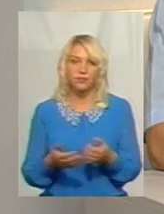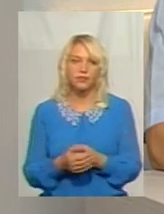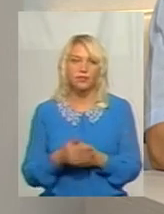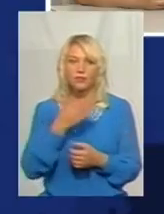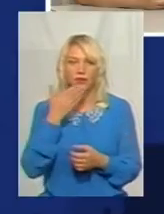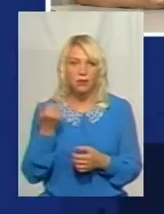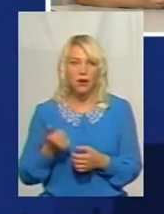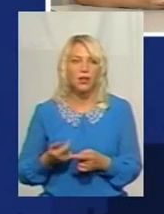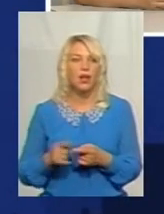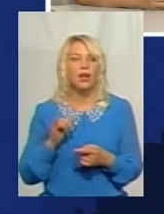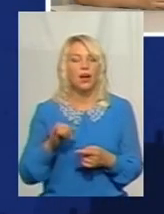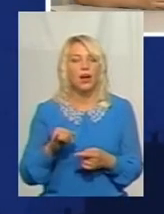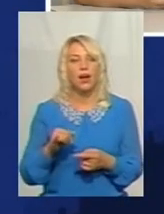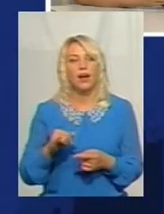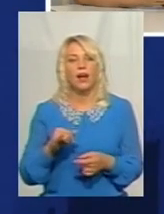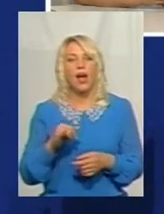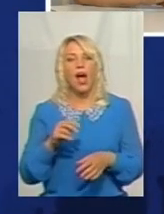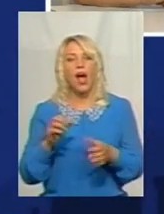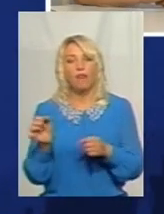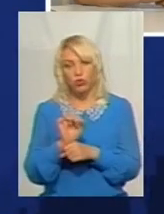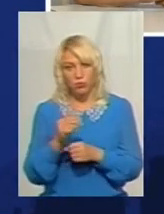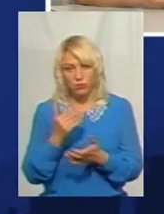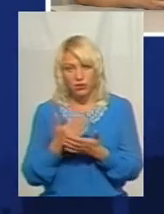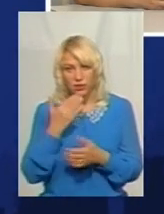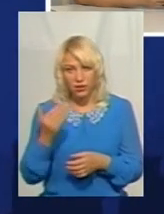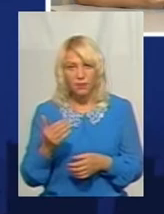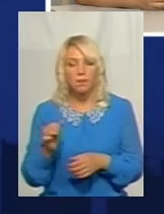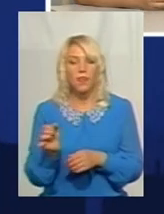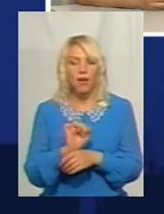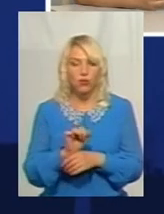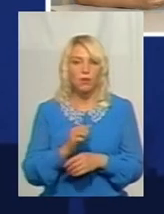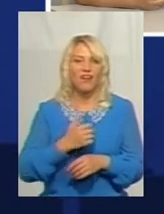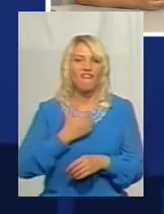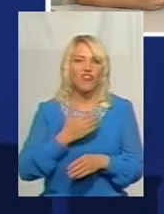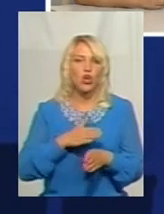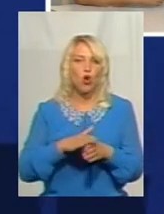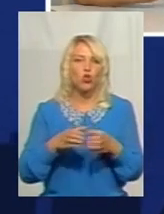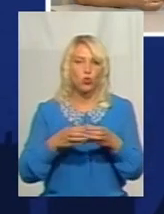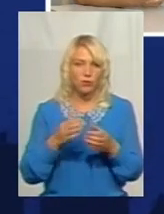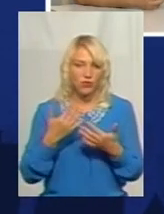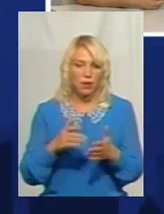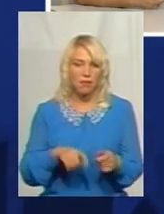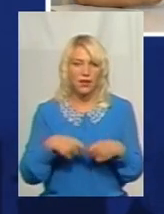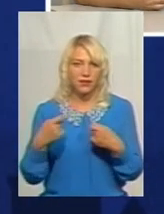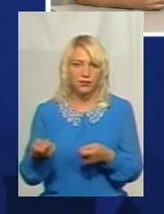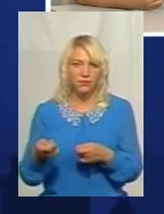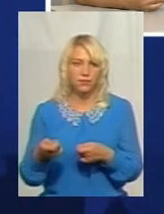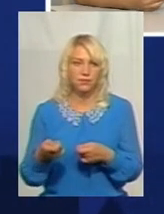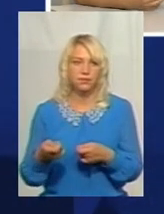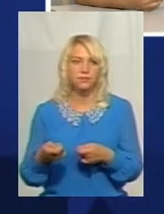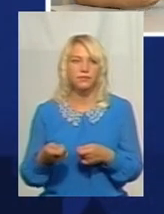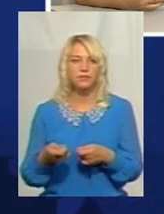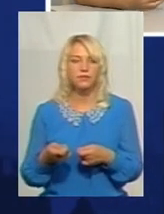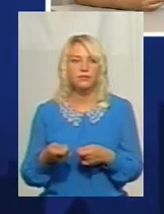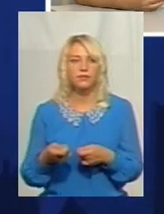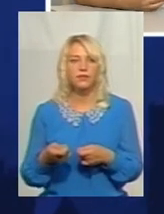чи є вже автомобілі психолог? Автомобіль вже виконкомом передано з центру ПМСД номер 2, який